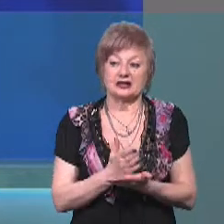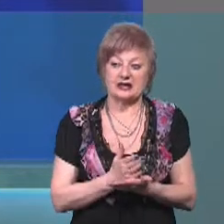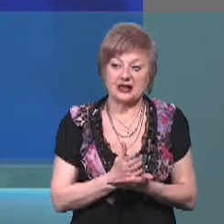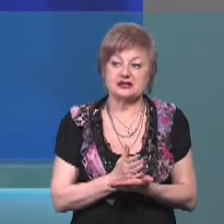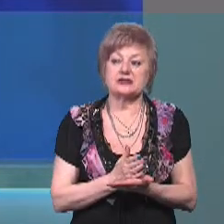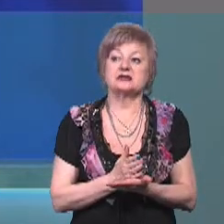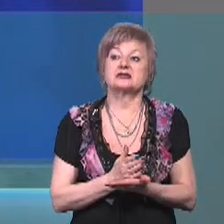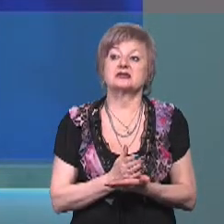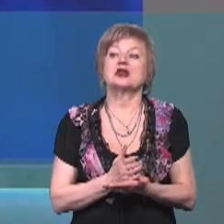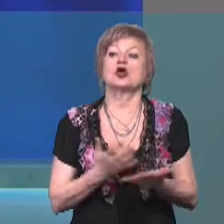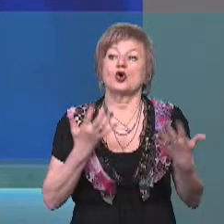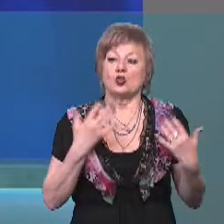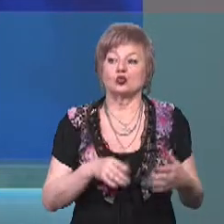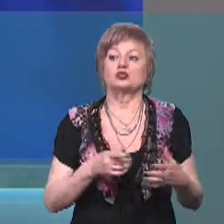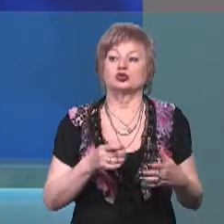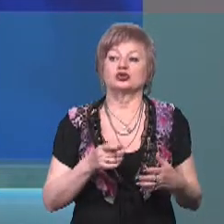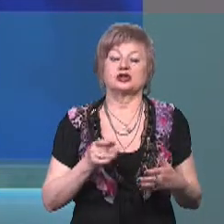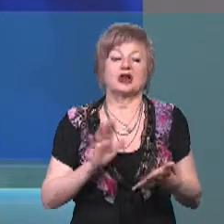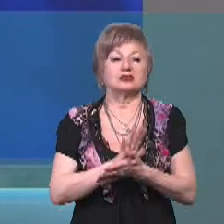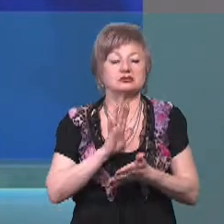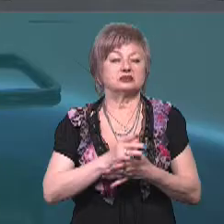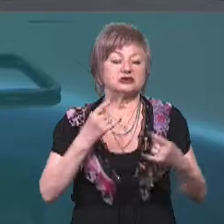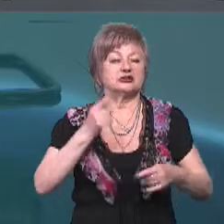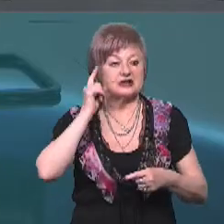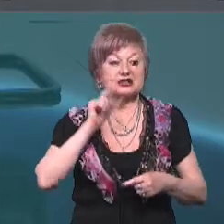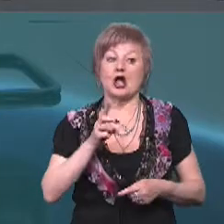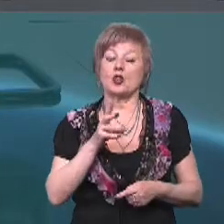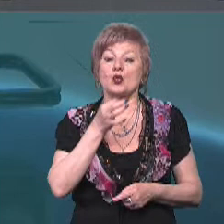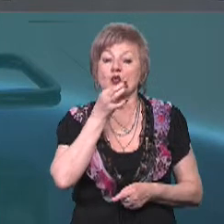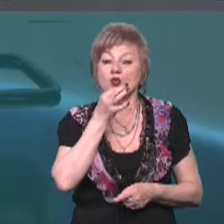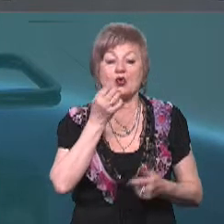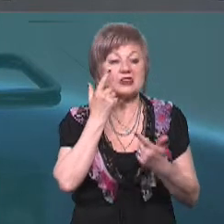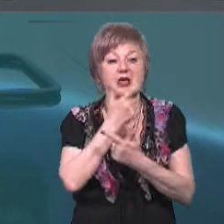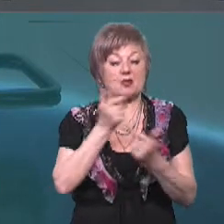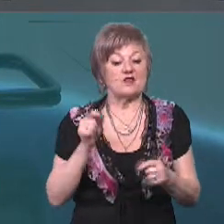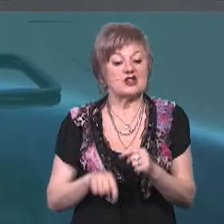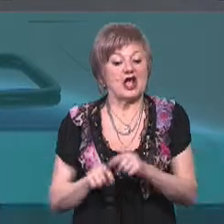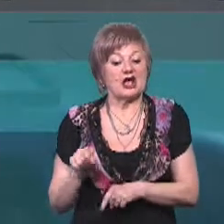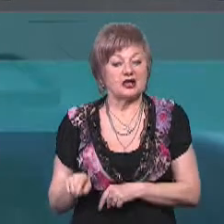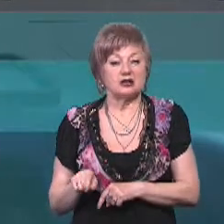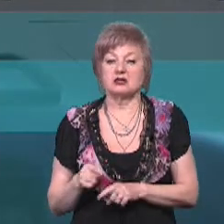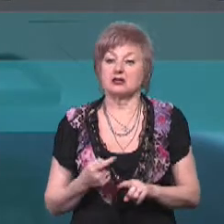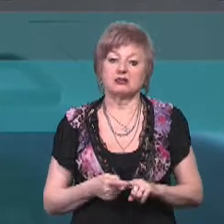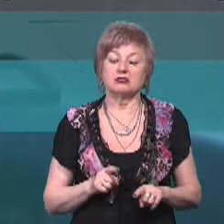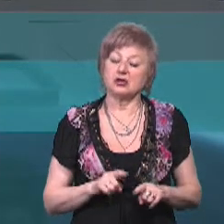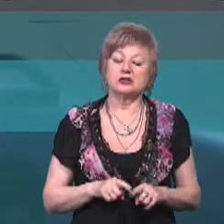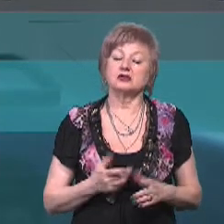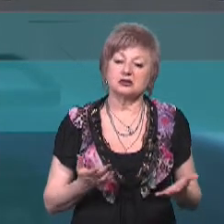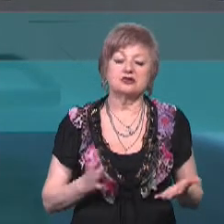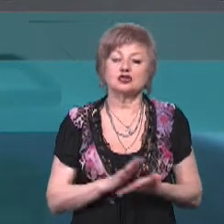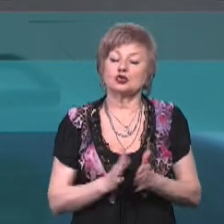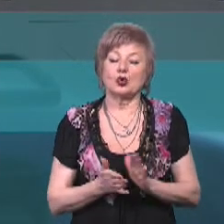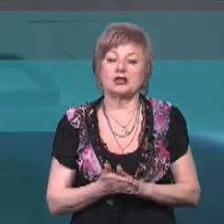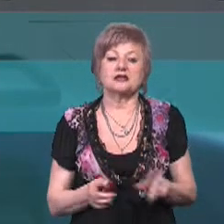і вона вже доступна ЗМІ, але ще не повідомили про це рідним, то це досить прикрі ситуації. Тому